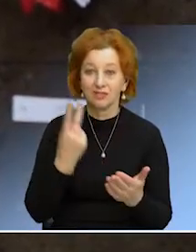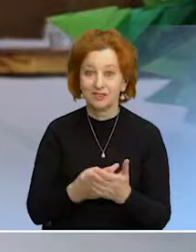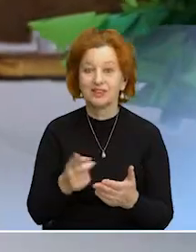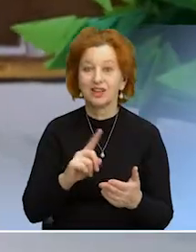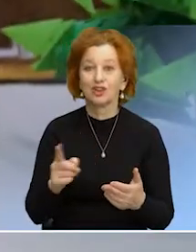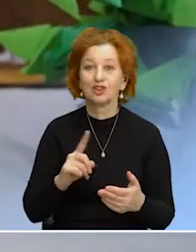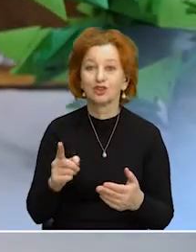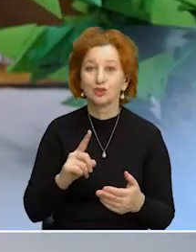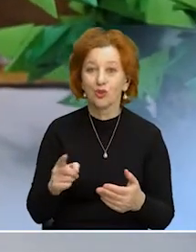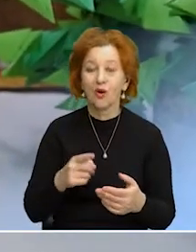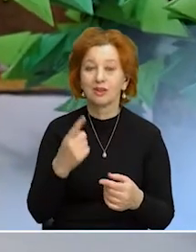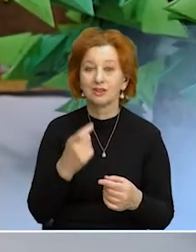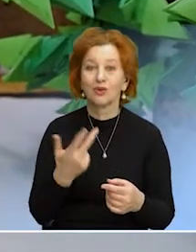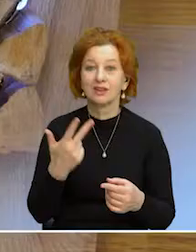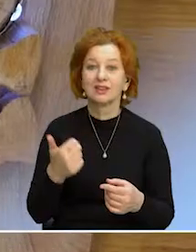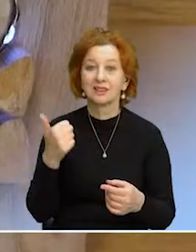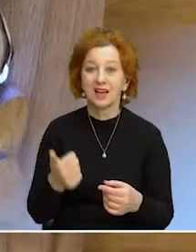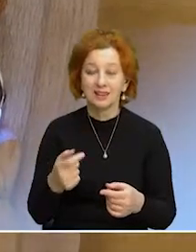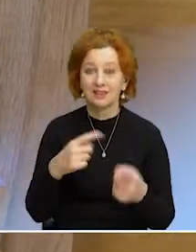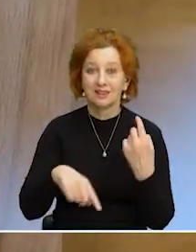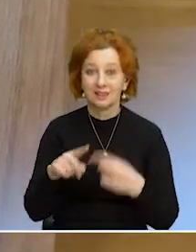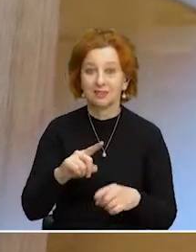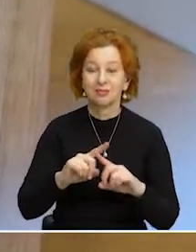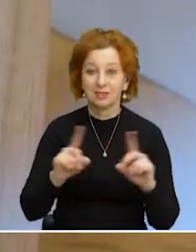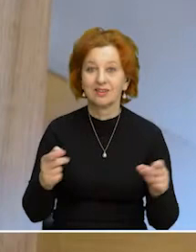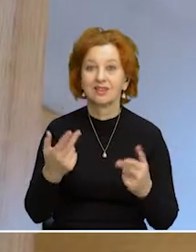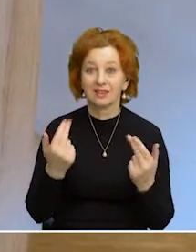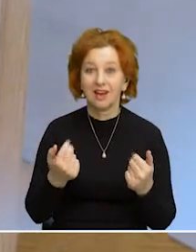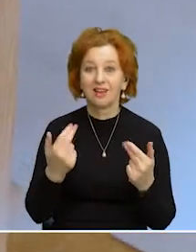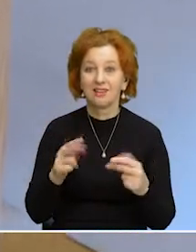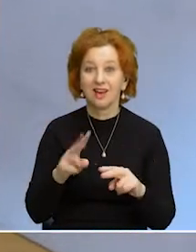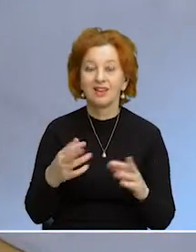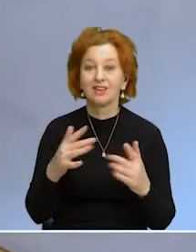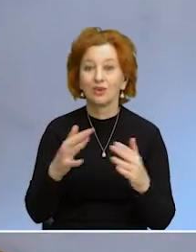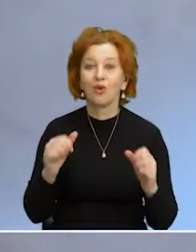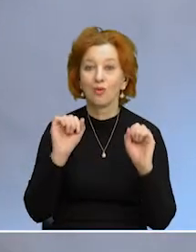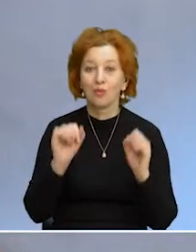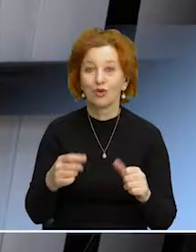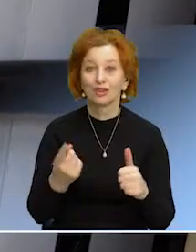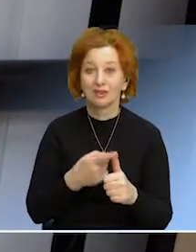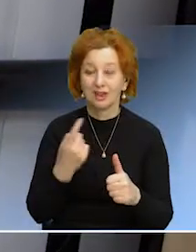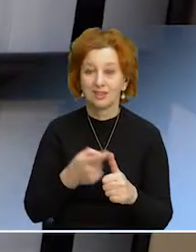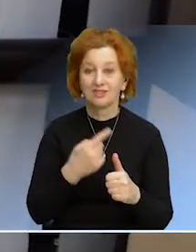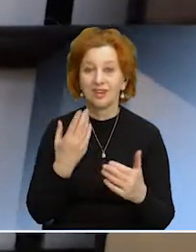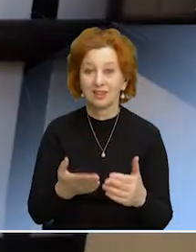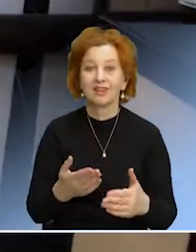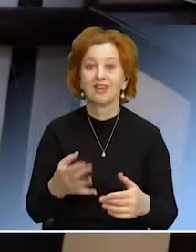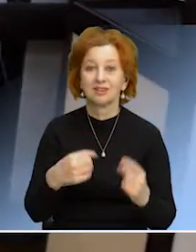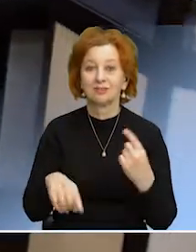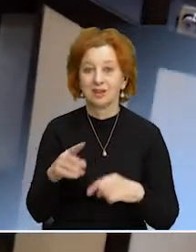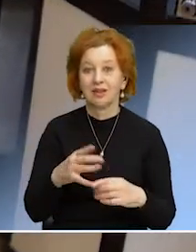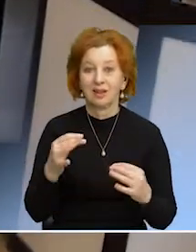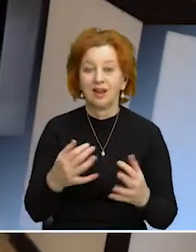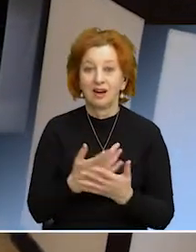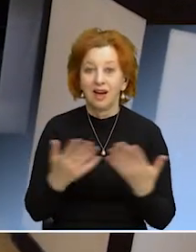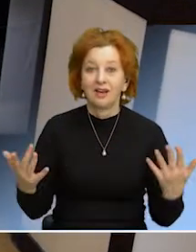видели 131 арт-объект в одном месте? Да-да, эти елки можно смело так назвать. Кстати, привезли их